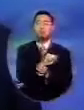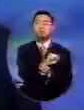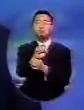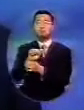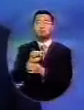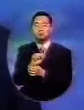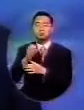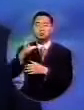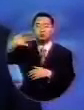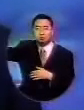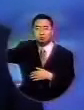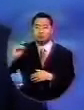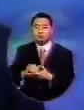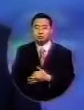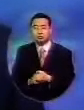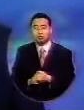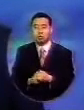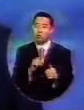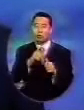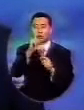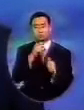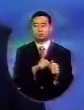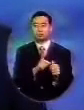치고 가기 마련인데 이분은 그렇지가 않았어요.